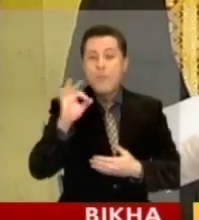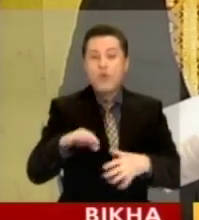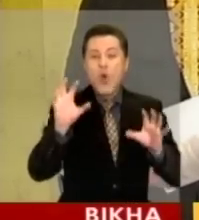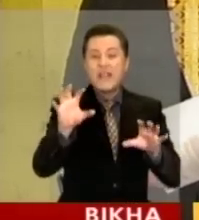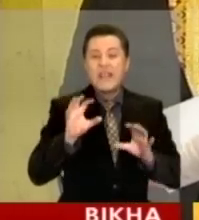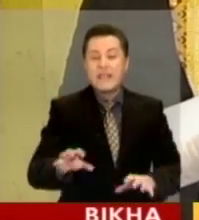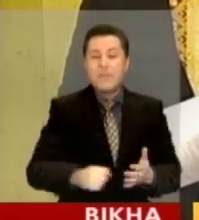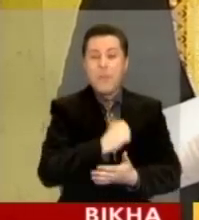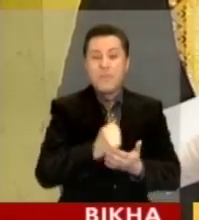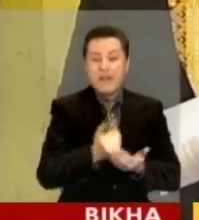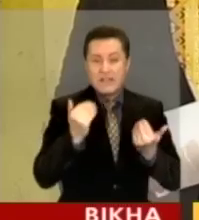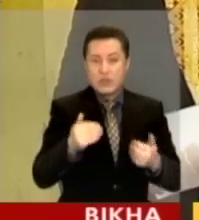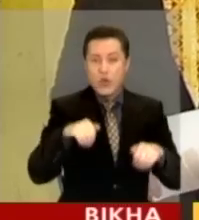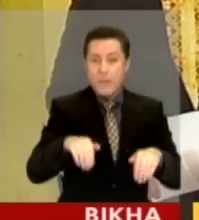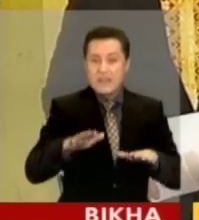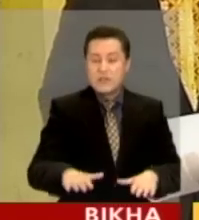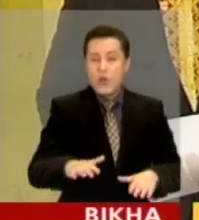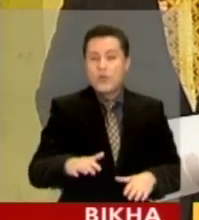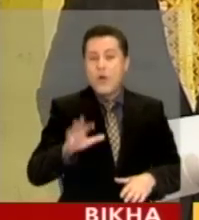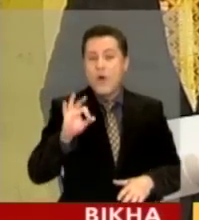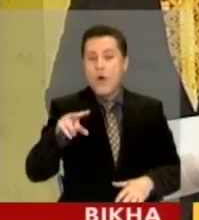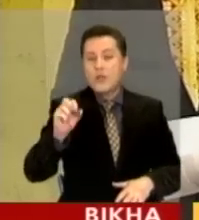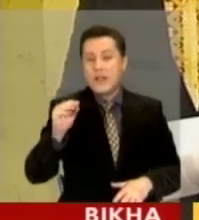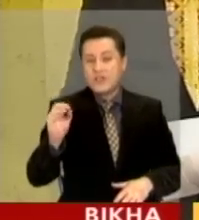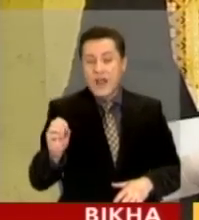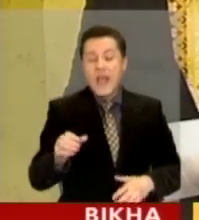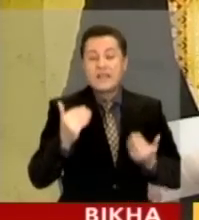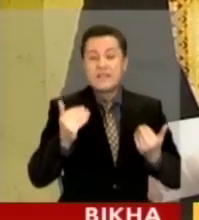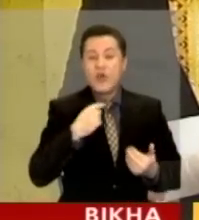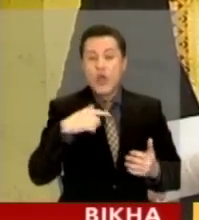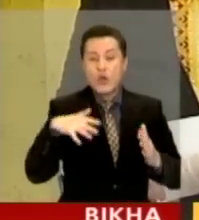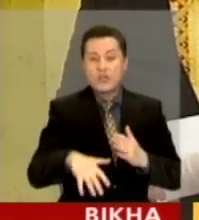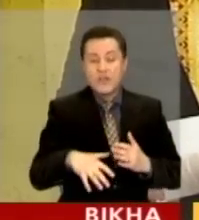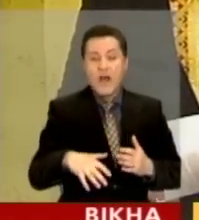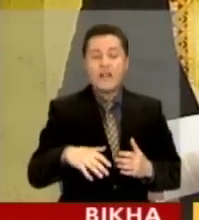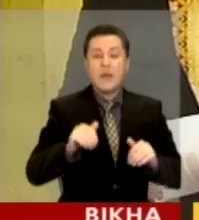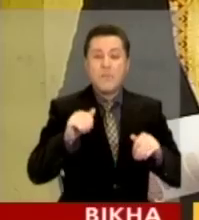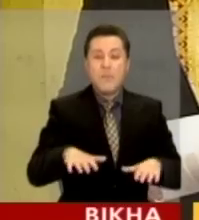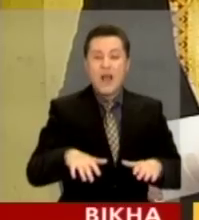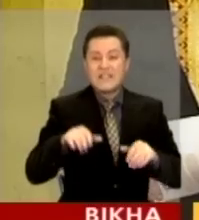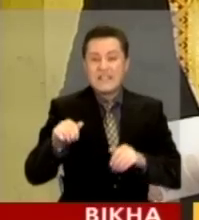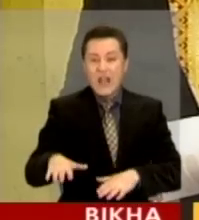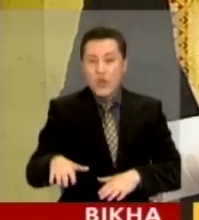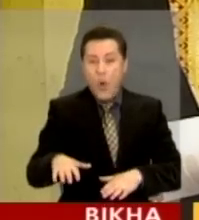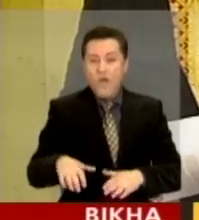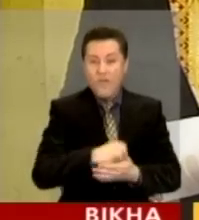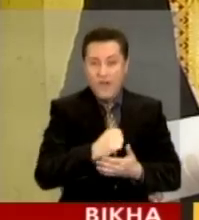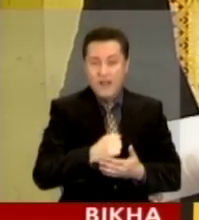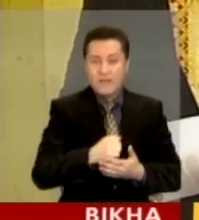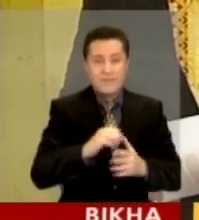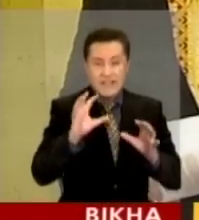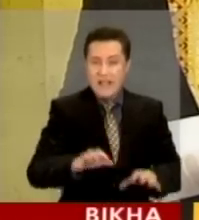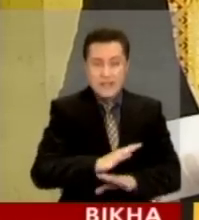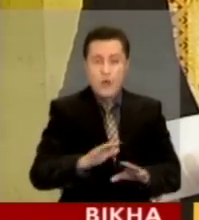прийнятих сьогодні постанов так дійсно пане Олеже сьогодні голосували постановами приймали незакони власне о постанови наскільки вони